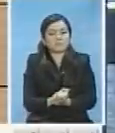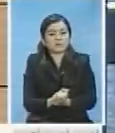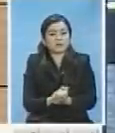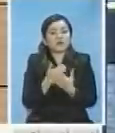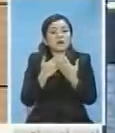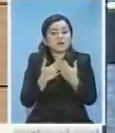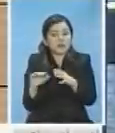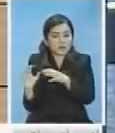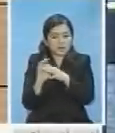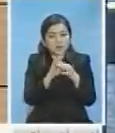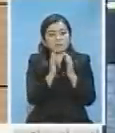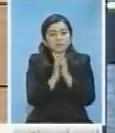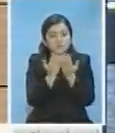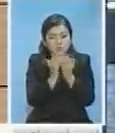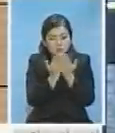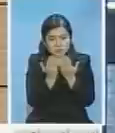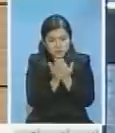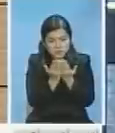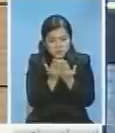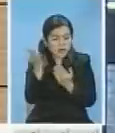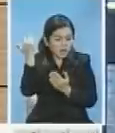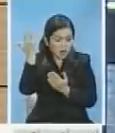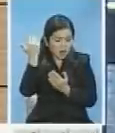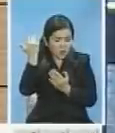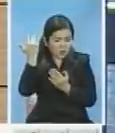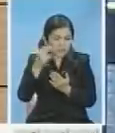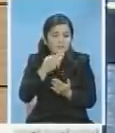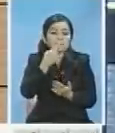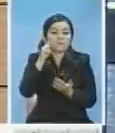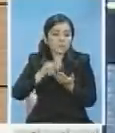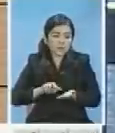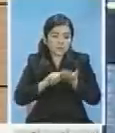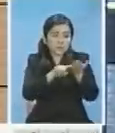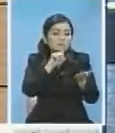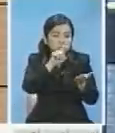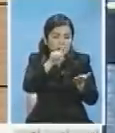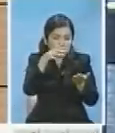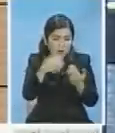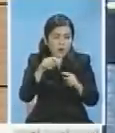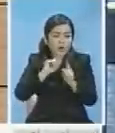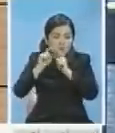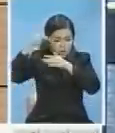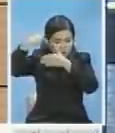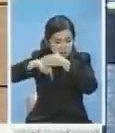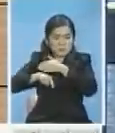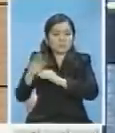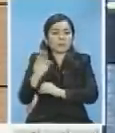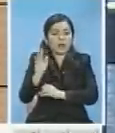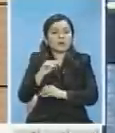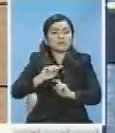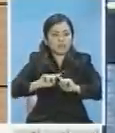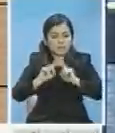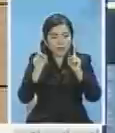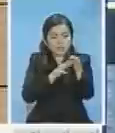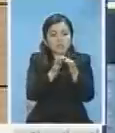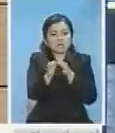นังสือเดินทางครับท่านประธานผมเคยยื่นกระทู้ถามที่นี่ไปแล้วผมคงไม่พูดในรายละเอียดในเรื่องนี้แต่ผมเรียนอยากจะชี้ให้เห็นว่